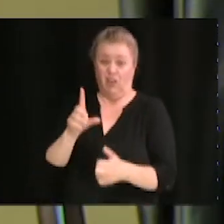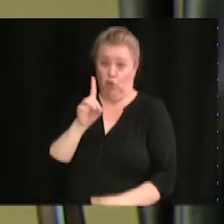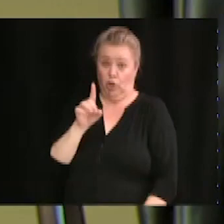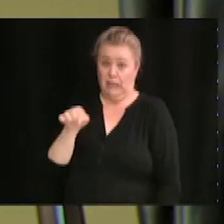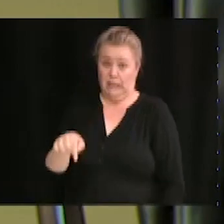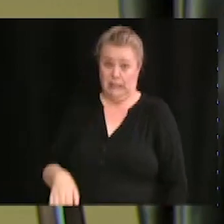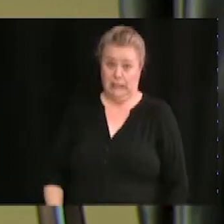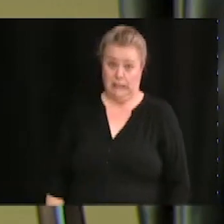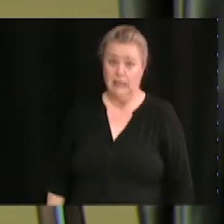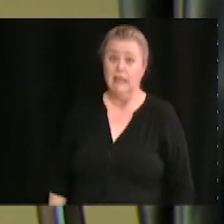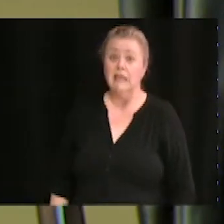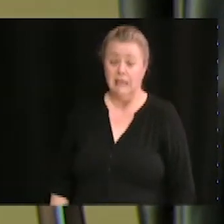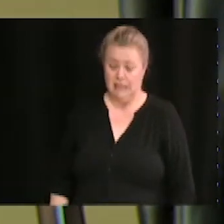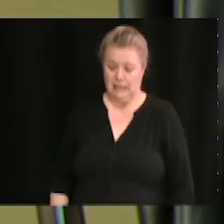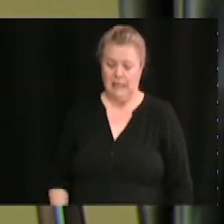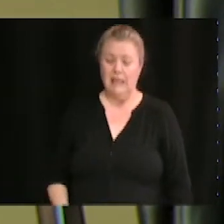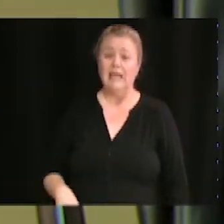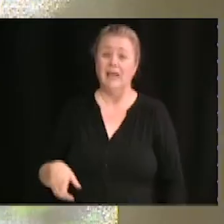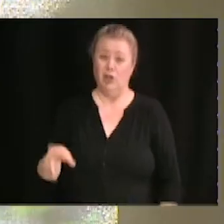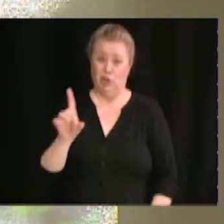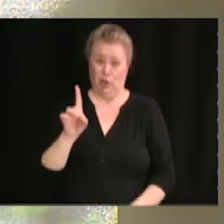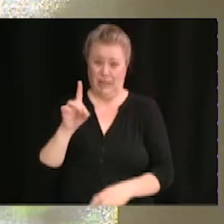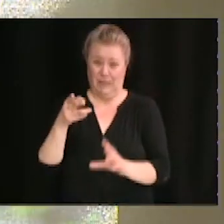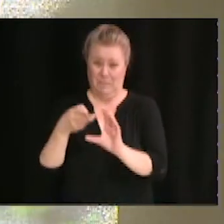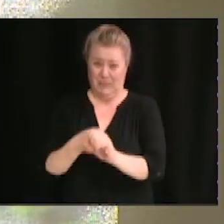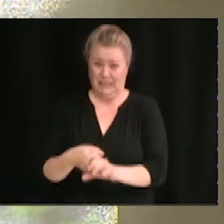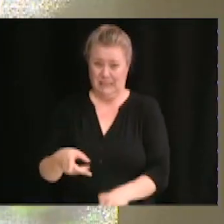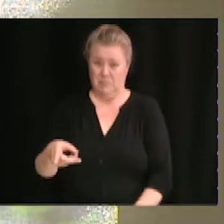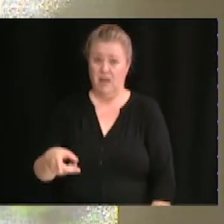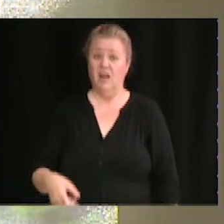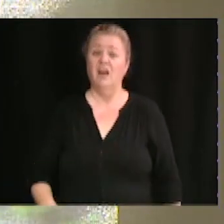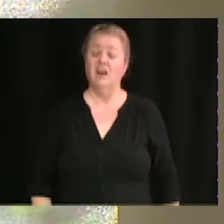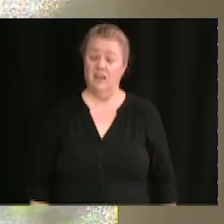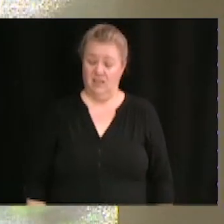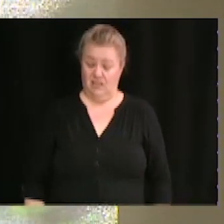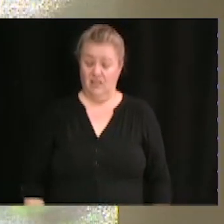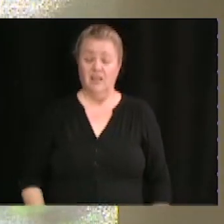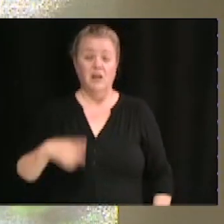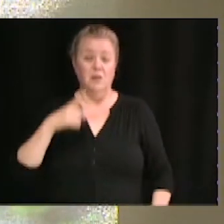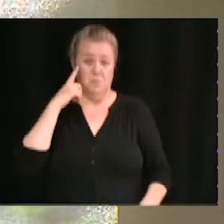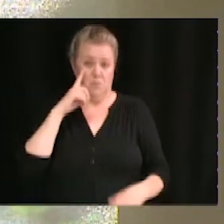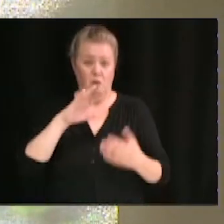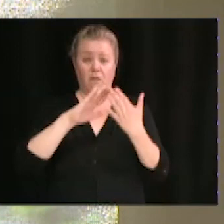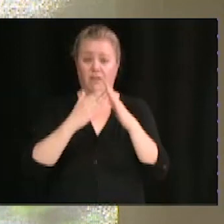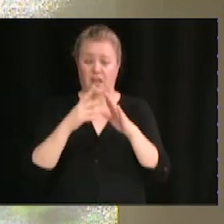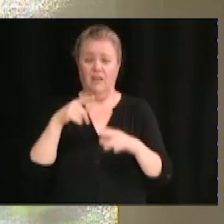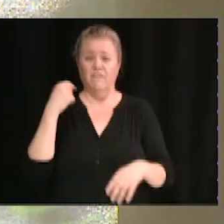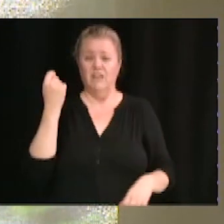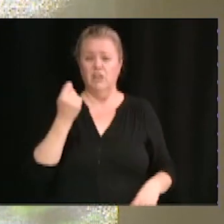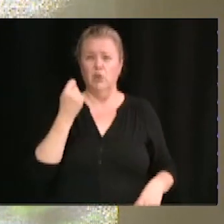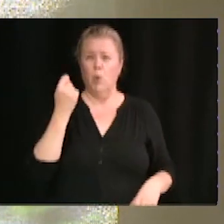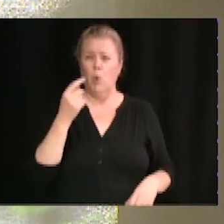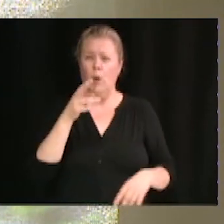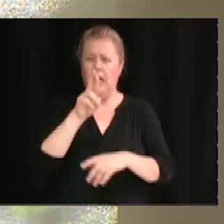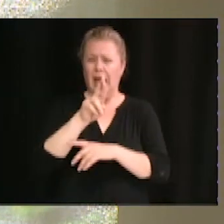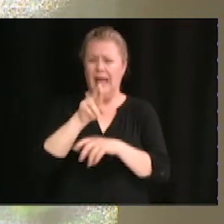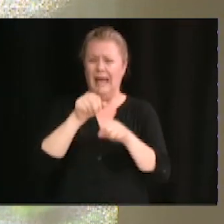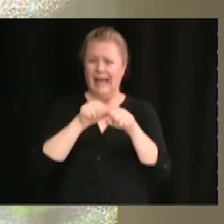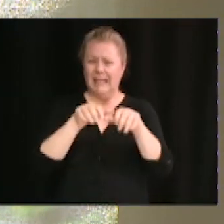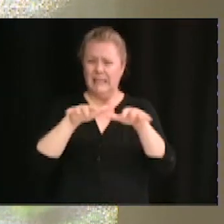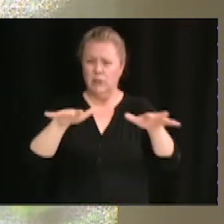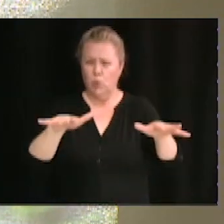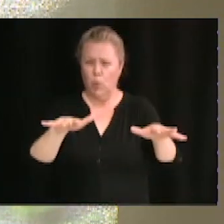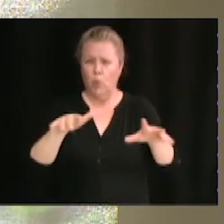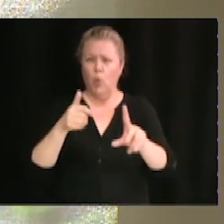était un des participants, donc, de ville de Victoriaville. C'est le réseau Autonomie-Santé. Santé,